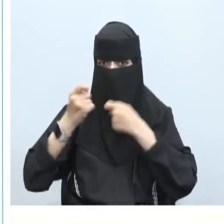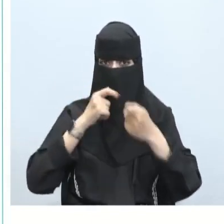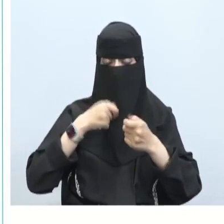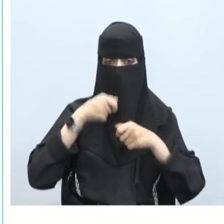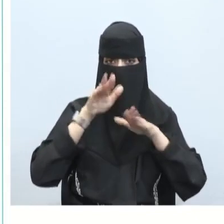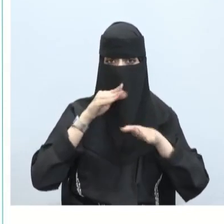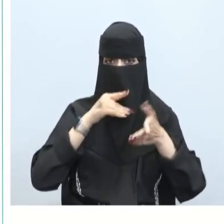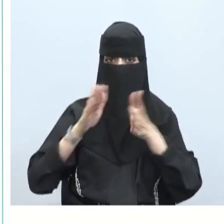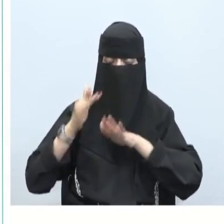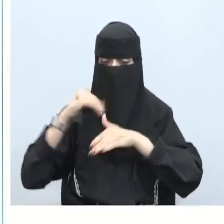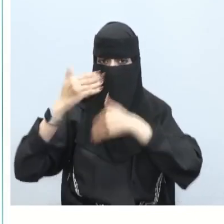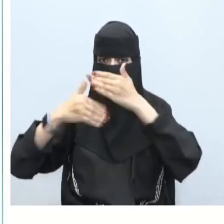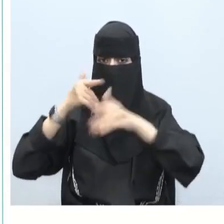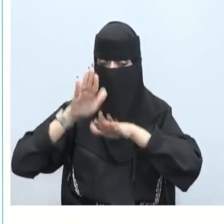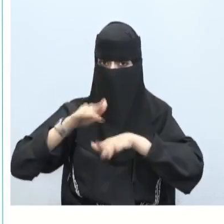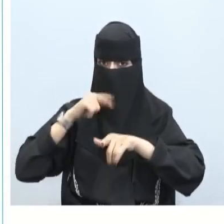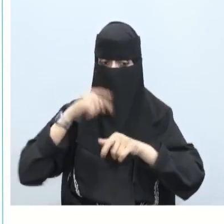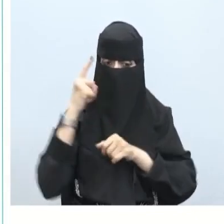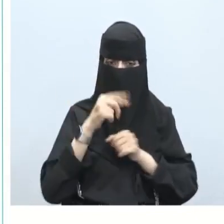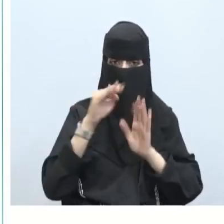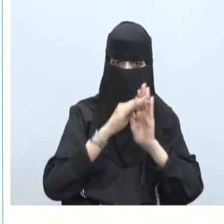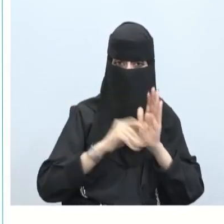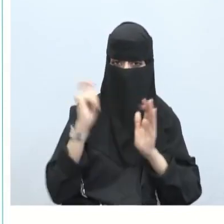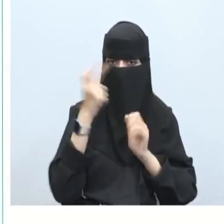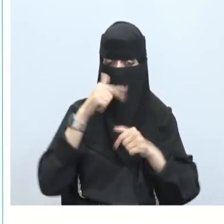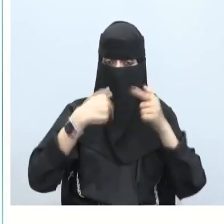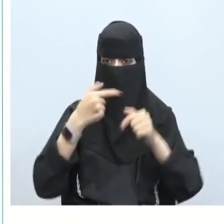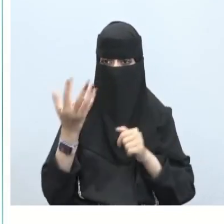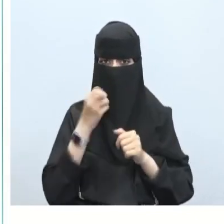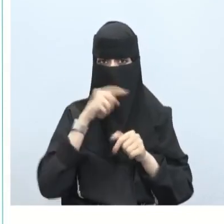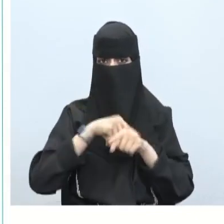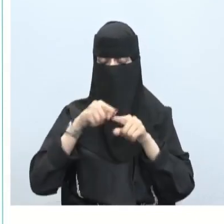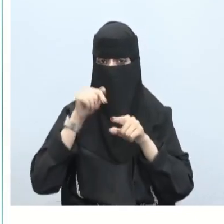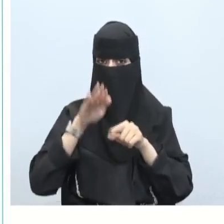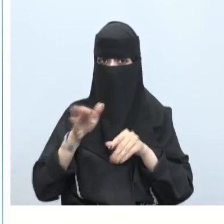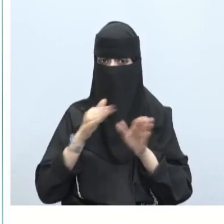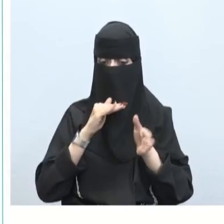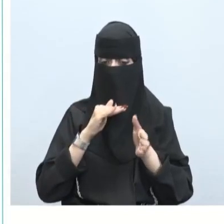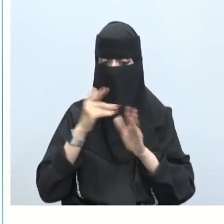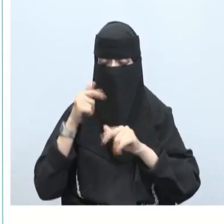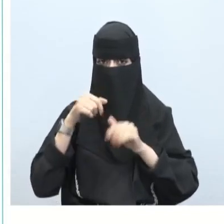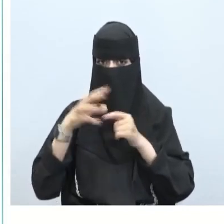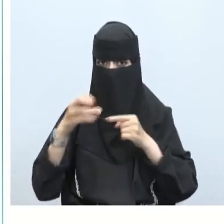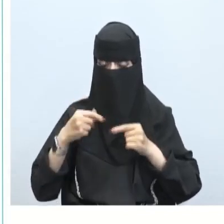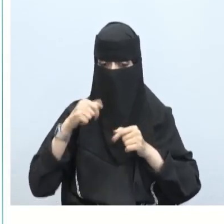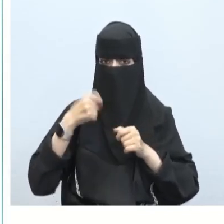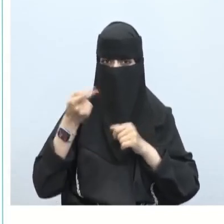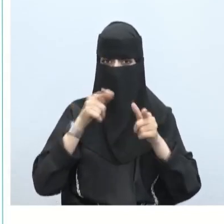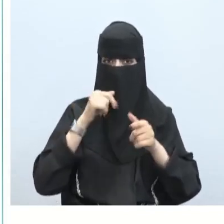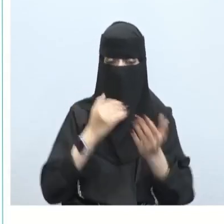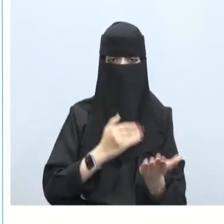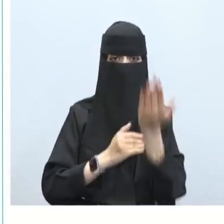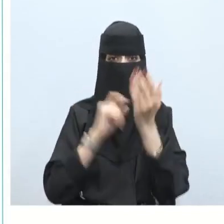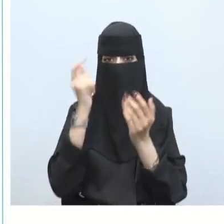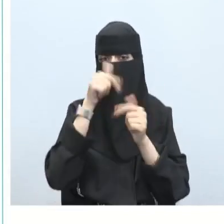والمشتريات وبالتالي سيكون الامر مبرمج تلقائيا حينما نحتاج الى او هنالك نقص في المخزون سيتم الطلب